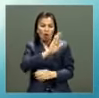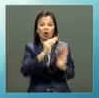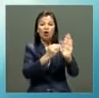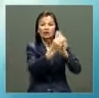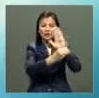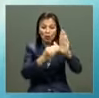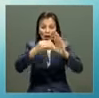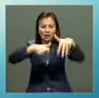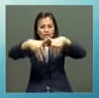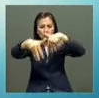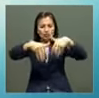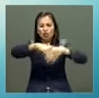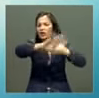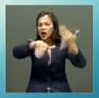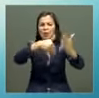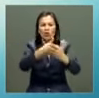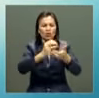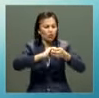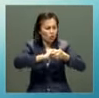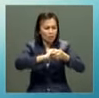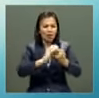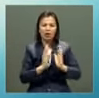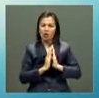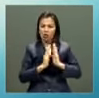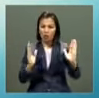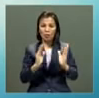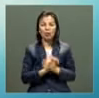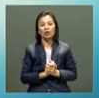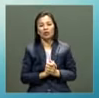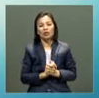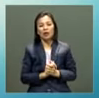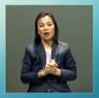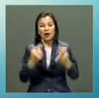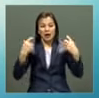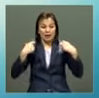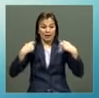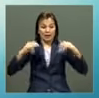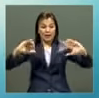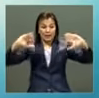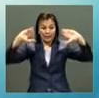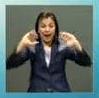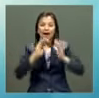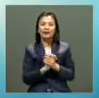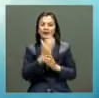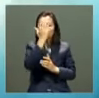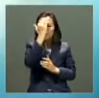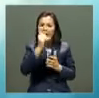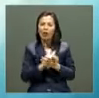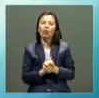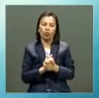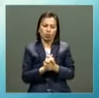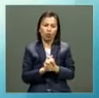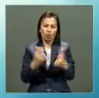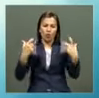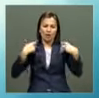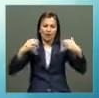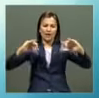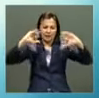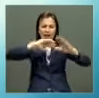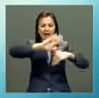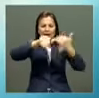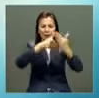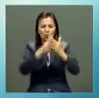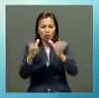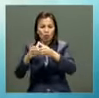ชนคนทั่วไปทุกๆคนนะครับแล้วก็ข้าราชการผมว่าแค่2ส่วนงานนี้คงไม่ได้คงต้องทั้งฝ่